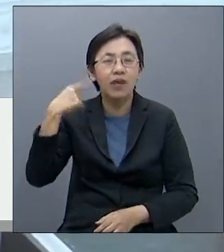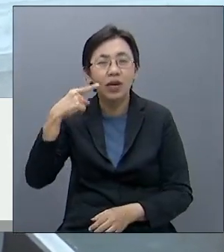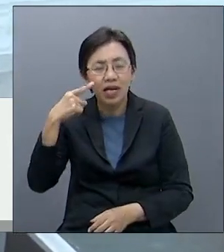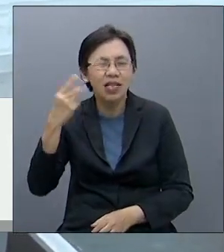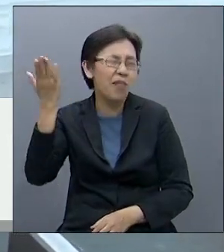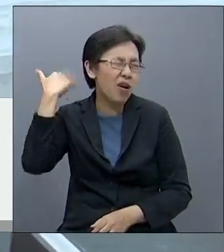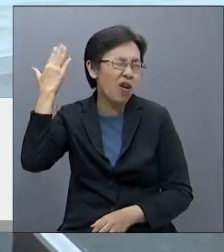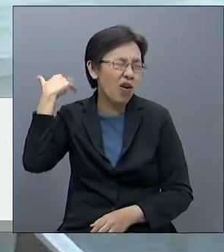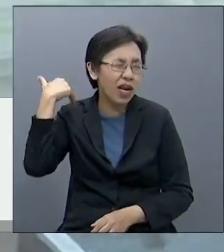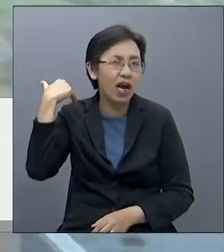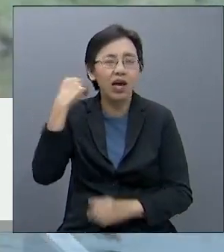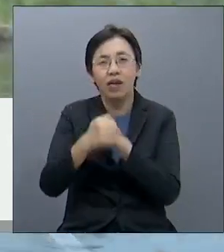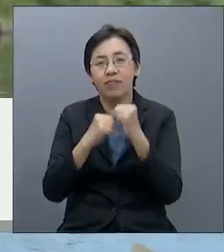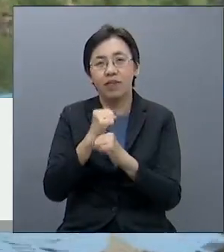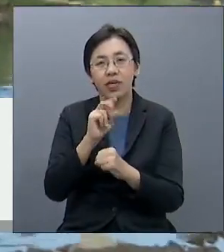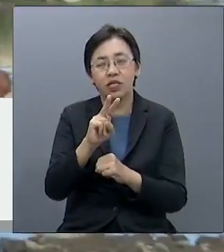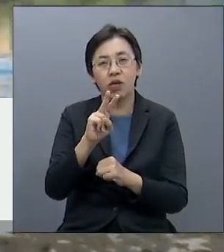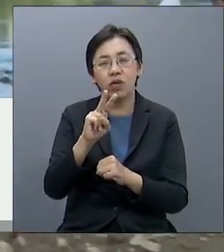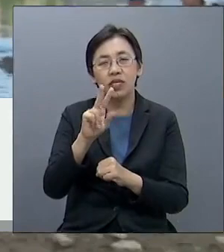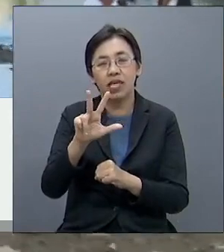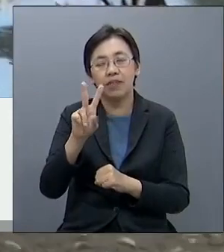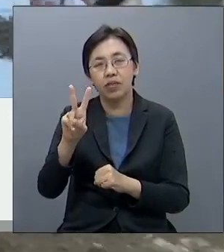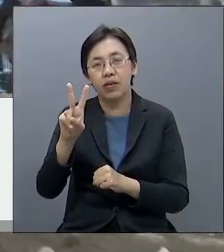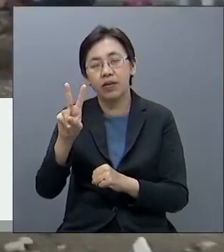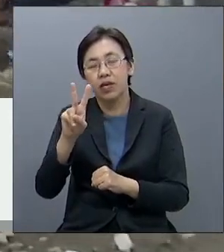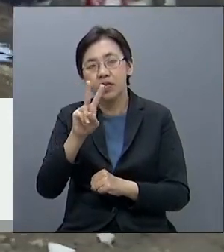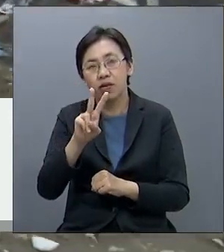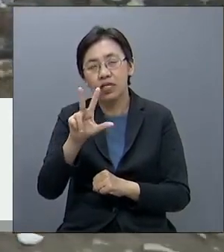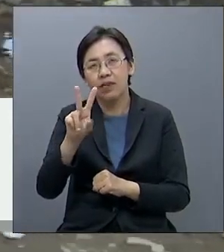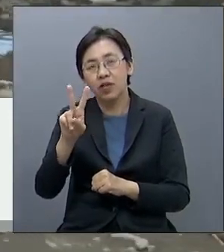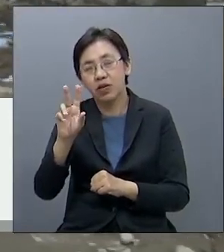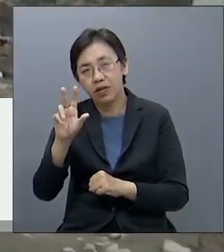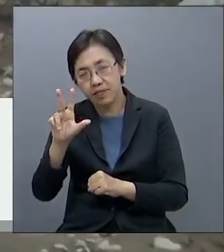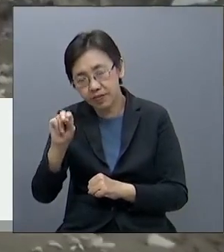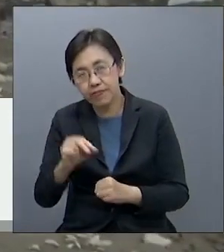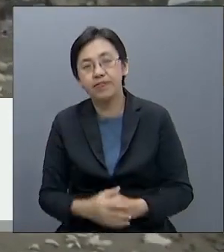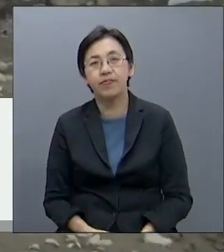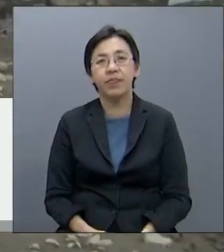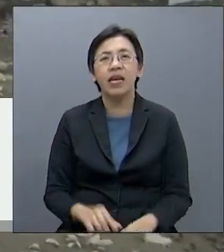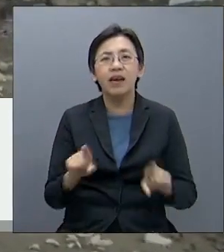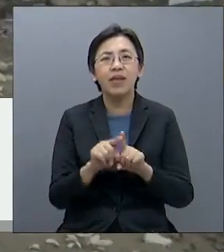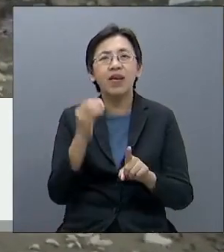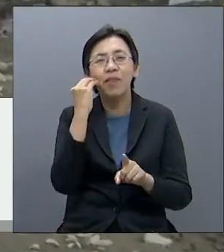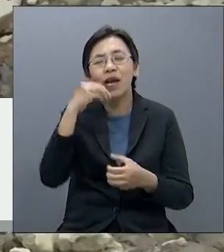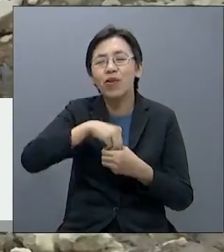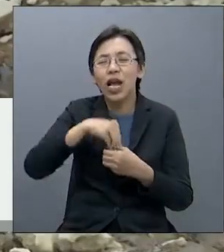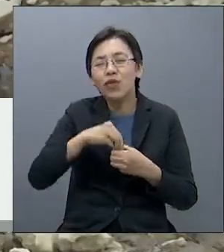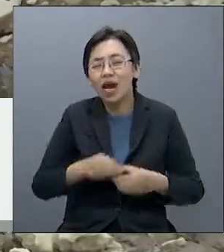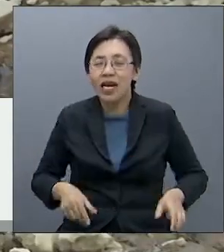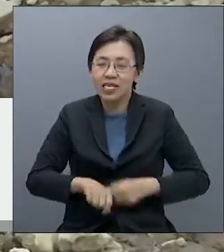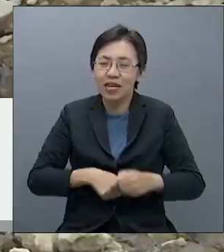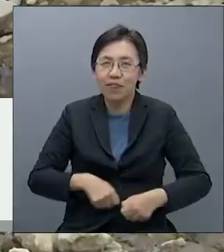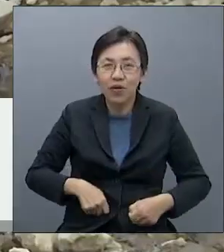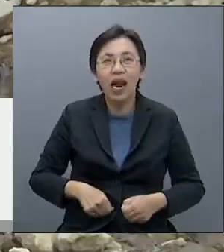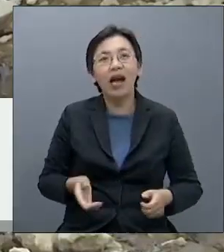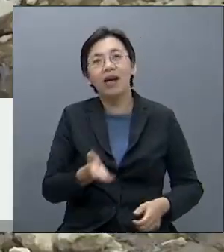เดินทางมาถึงเมื่อปี2230เทียบแล้วในอดีตก็เหมือนเป็นชุดอยู่บ้านค่ะแต่วันนี้คือชุดที่แต่งมาเป็นพิ